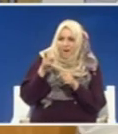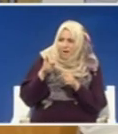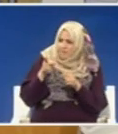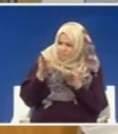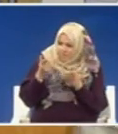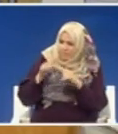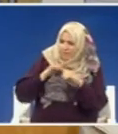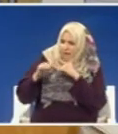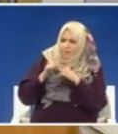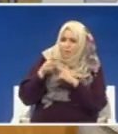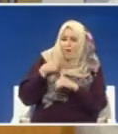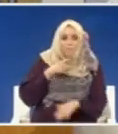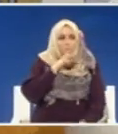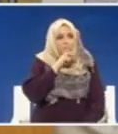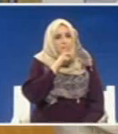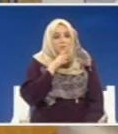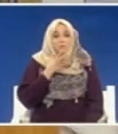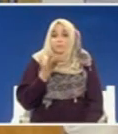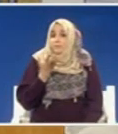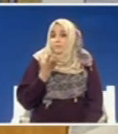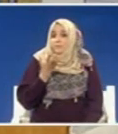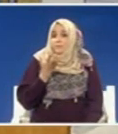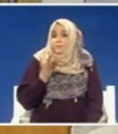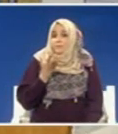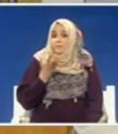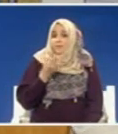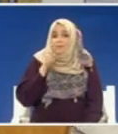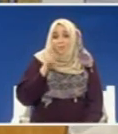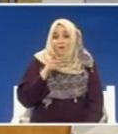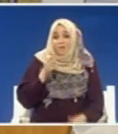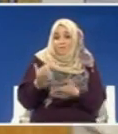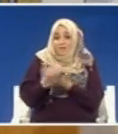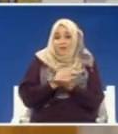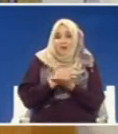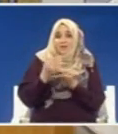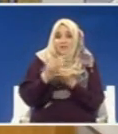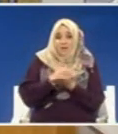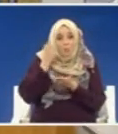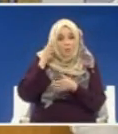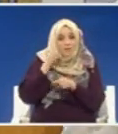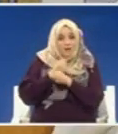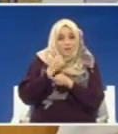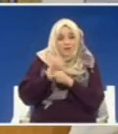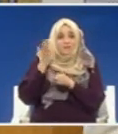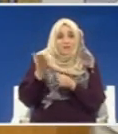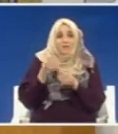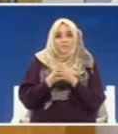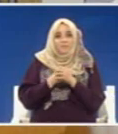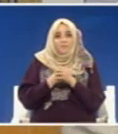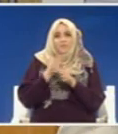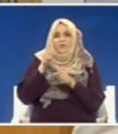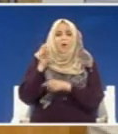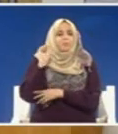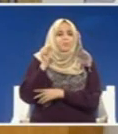واجب مقدس، أكيد تلقين المنحة الشهرية والراتب الشهري من أجل القيام بهذا الواجب،